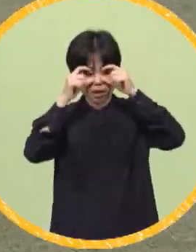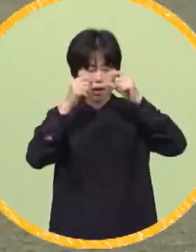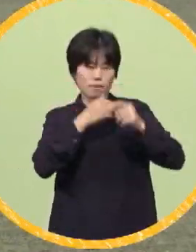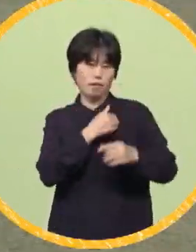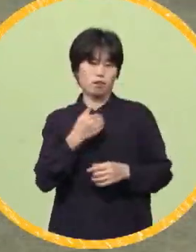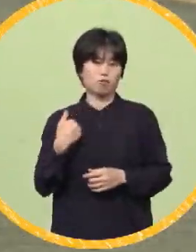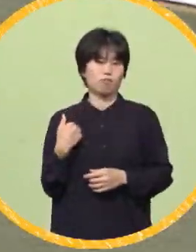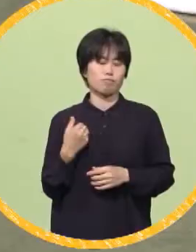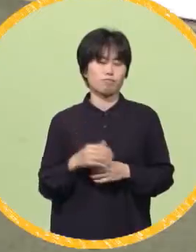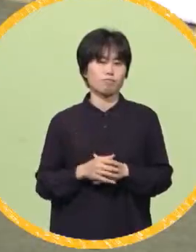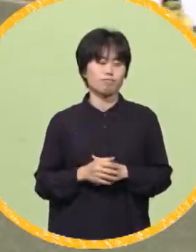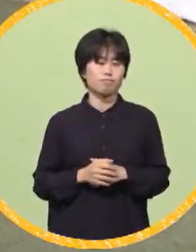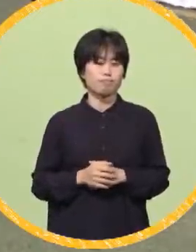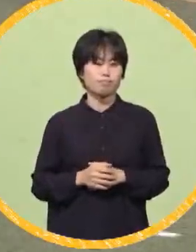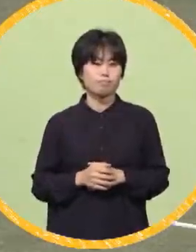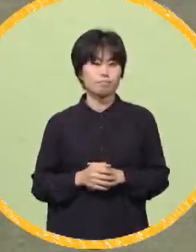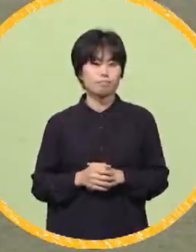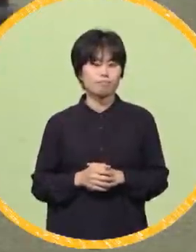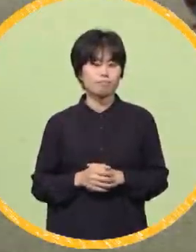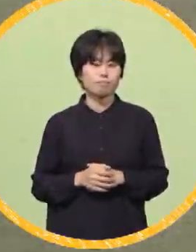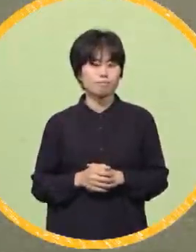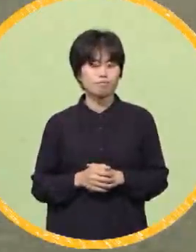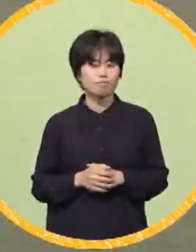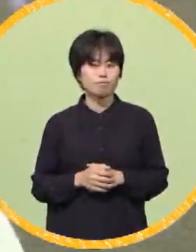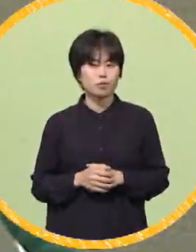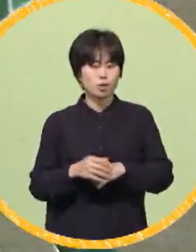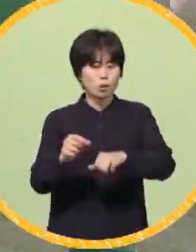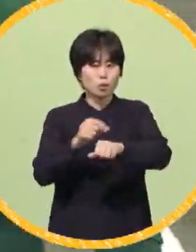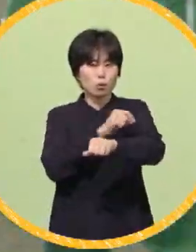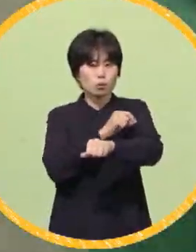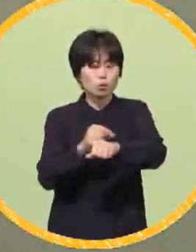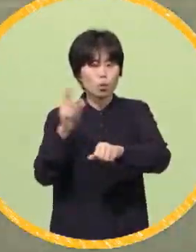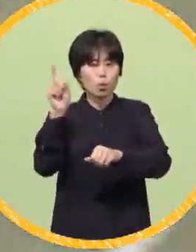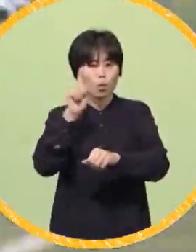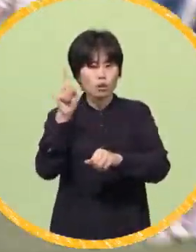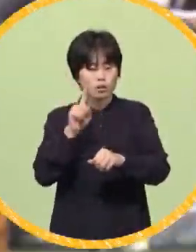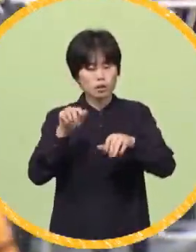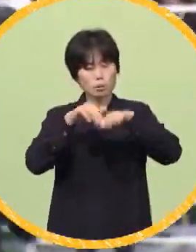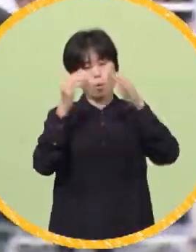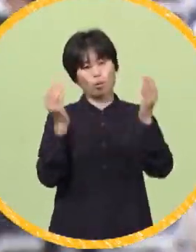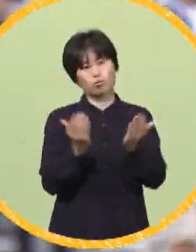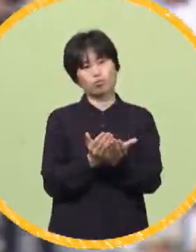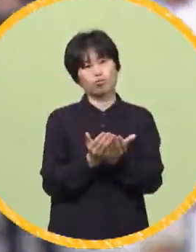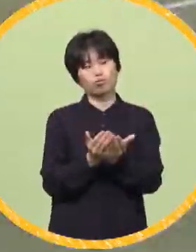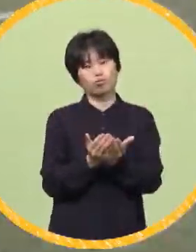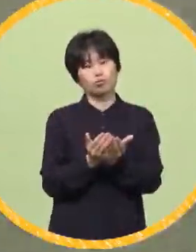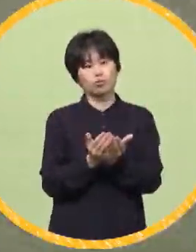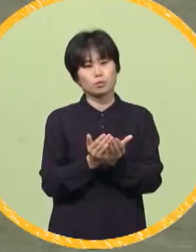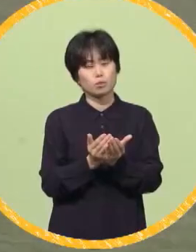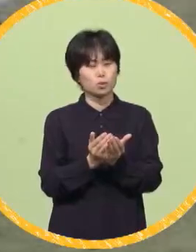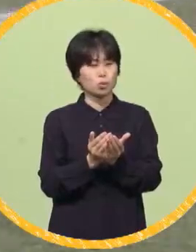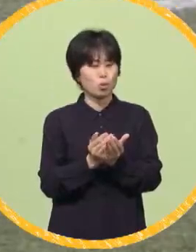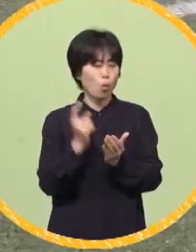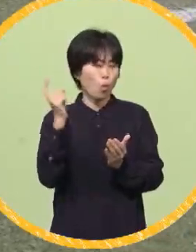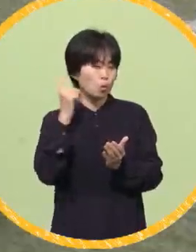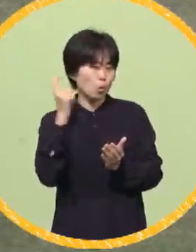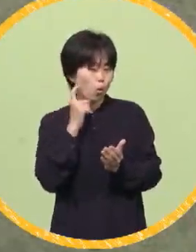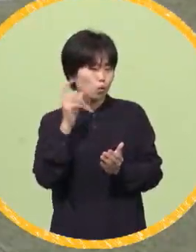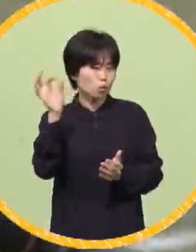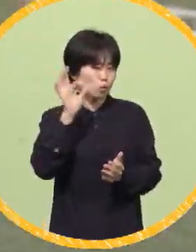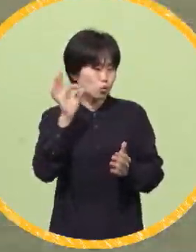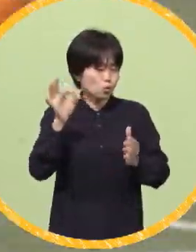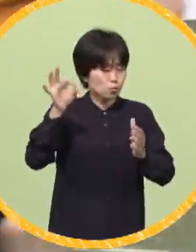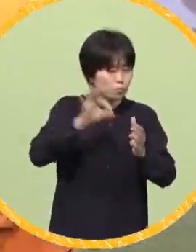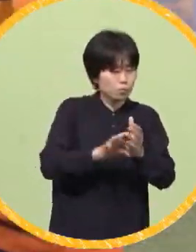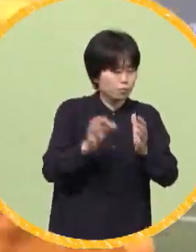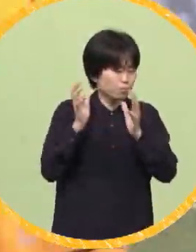をつけることで、 はい、 で戦うスポーツです、 はい。まあ、特徴としてはやっぱりボールですか。 そうですね、ボールに音が鳴る、うん、中に鈴が入っている